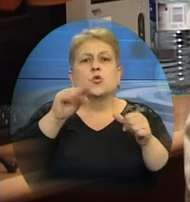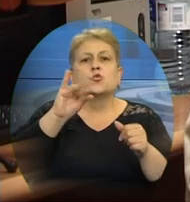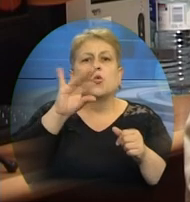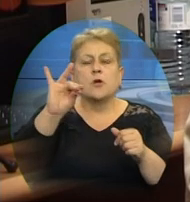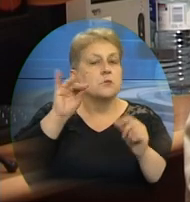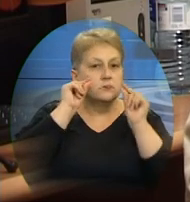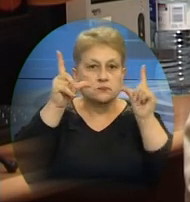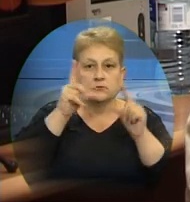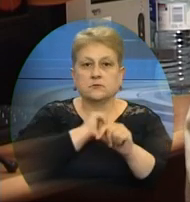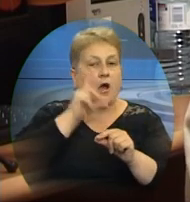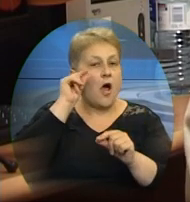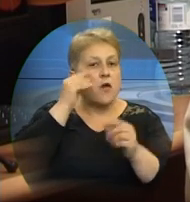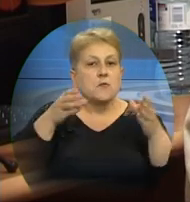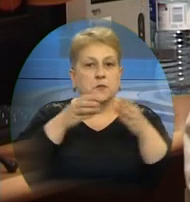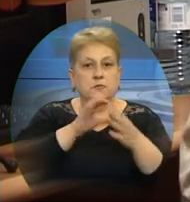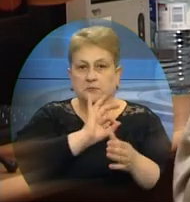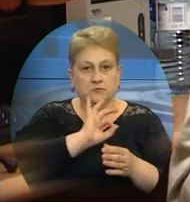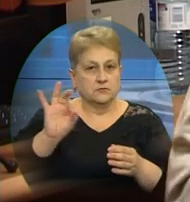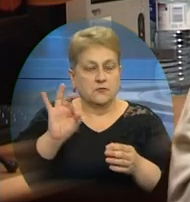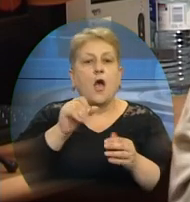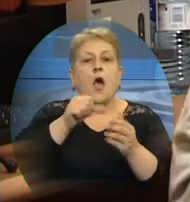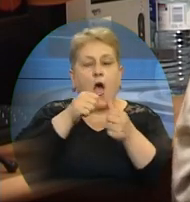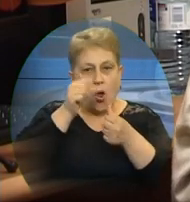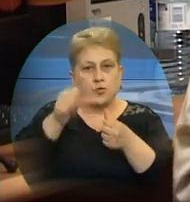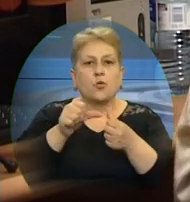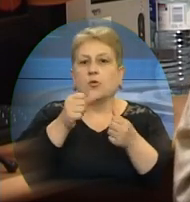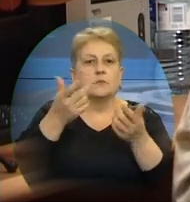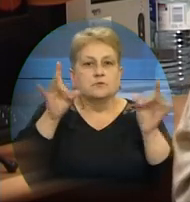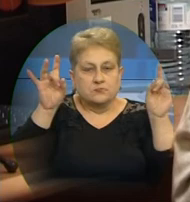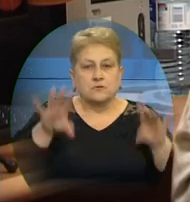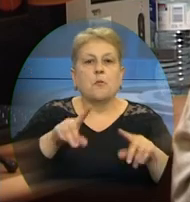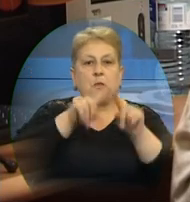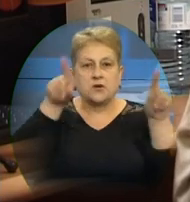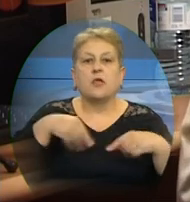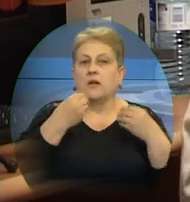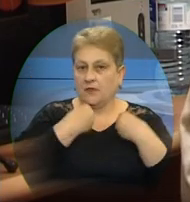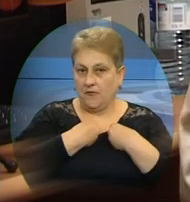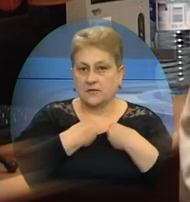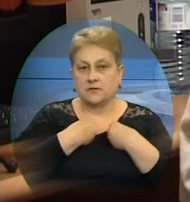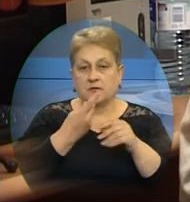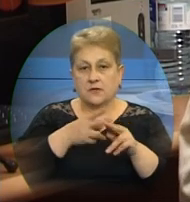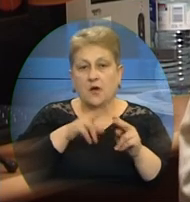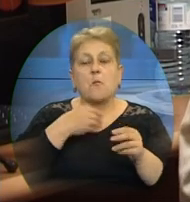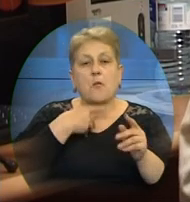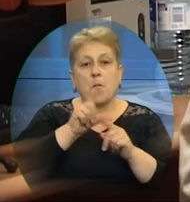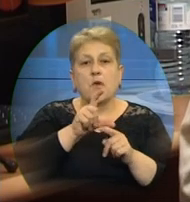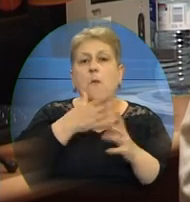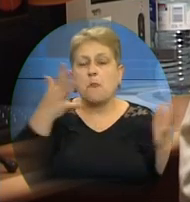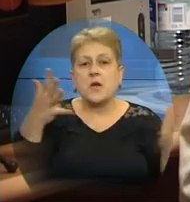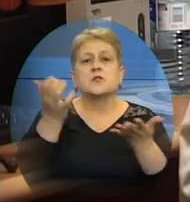տպավորված էր մեր հայ երաժշտությամբ, որ մենք հատուկ այդպես չնախատեսված մրցանակ ենք ստացել, եւ մեր